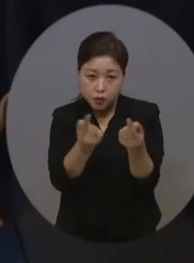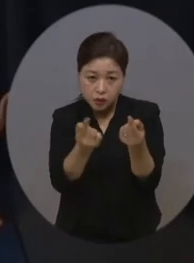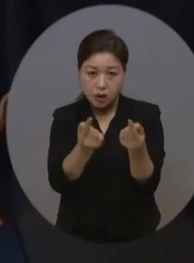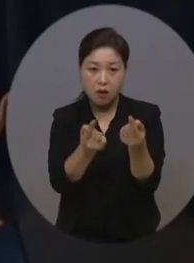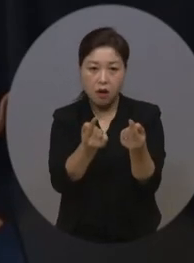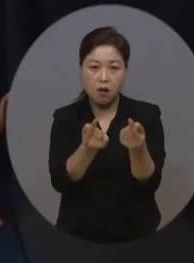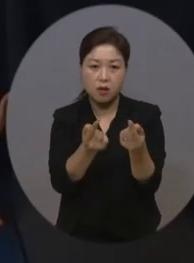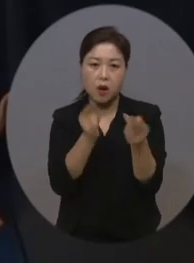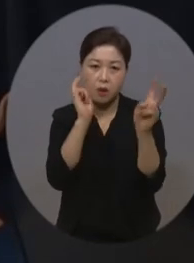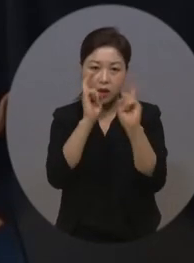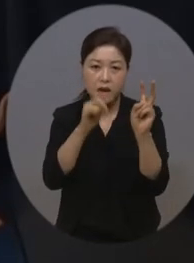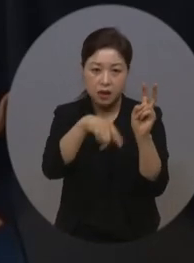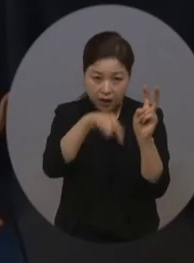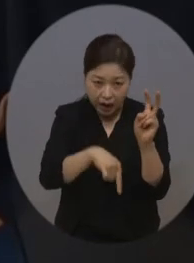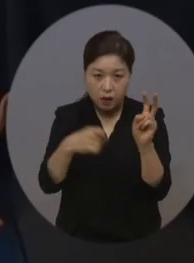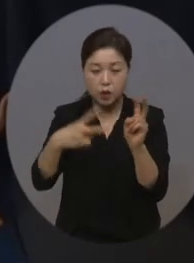30% 를 권고합니다